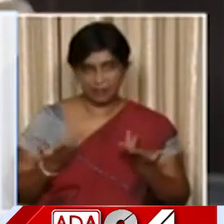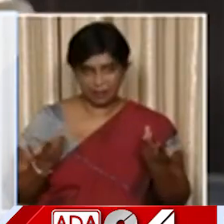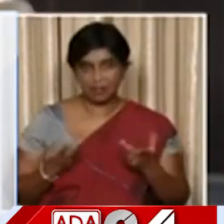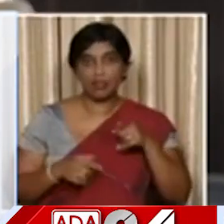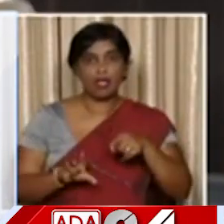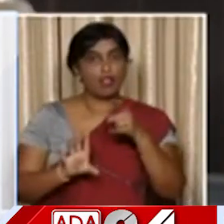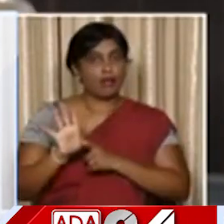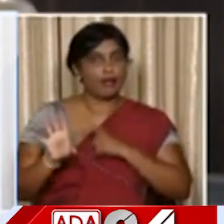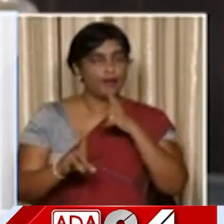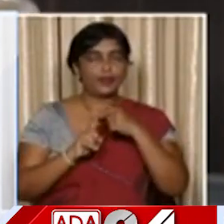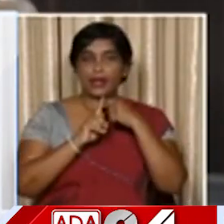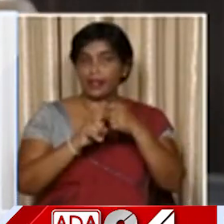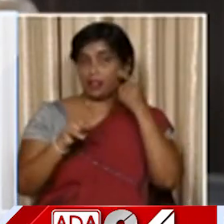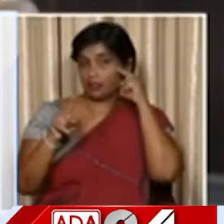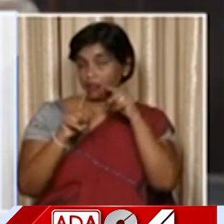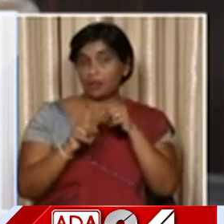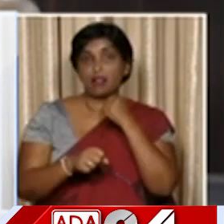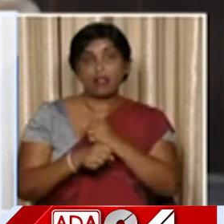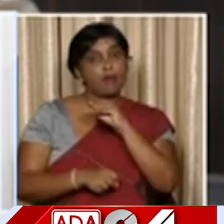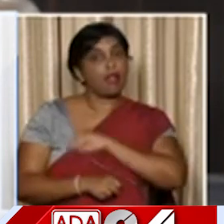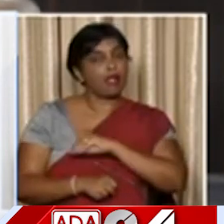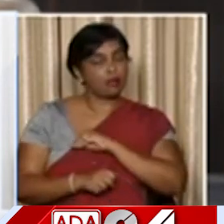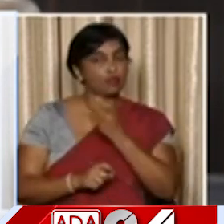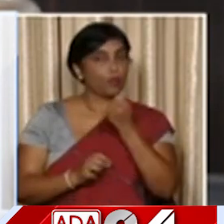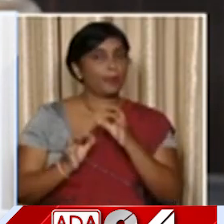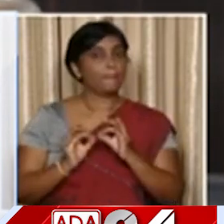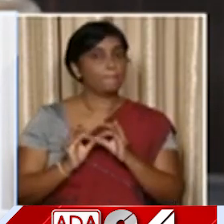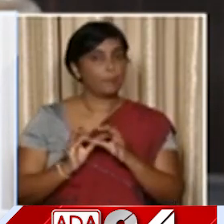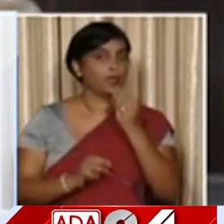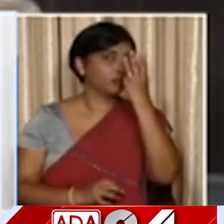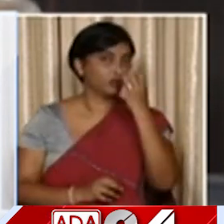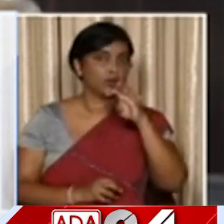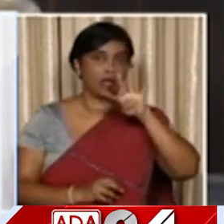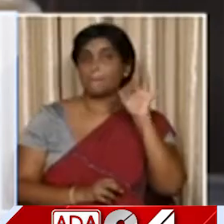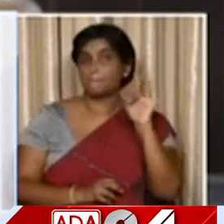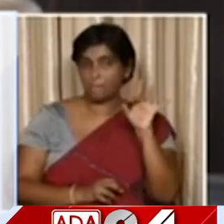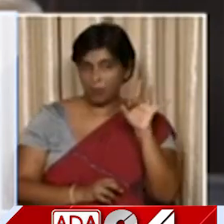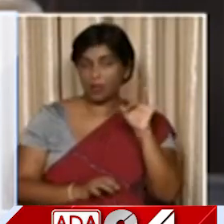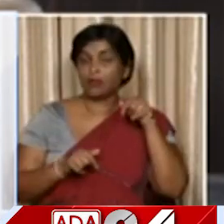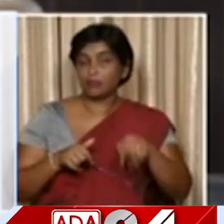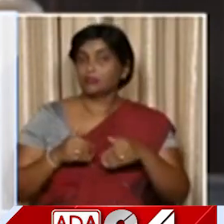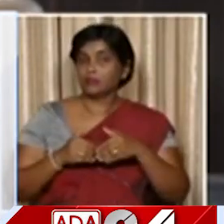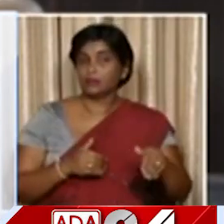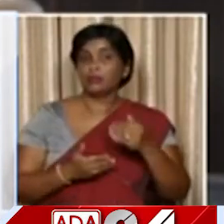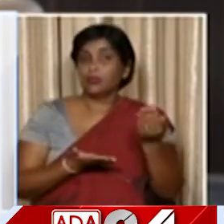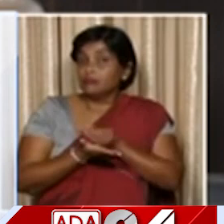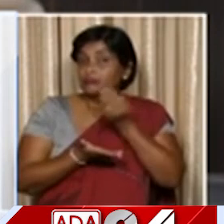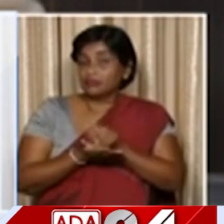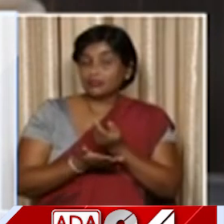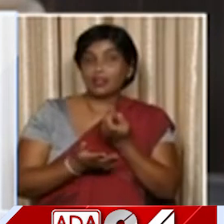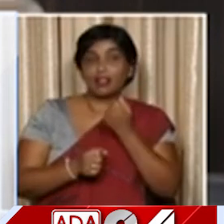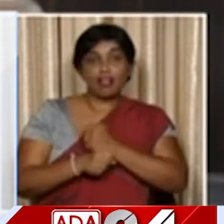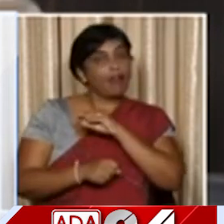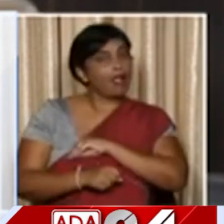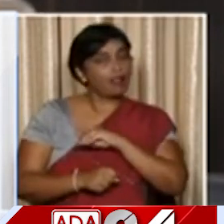මේ අවුරුද්දේ අපි ඉලක්ක කරගන්න ලද රාජ්‍ය ආදායම රුපියල් බිලියන 3415. මේ දක්වා අප උපයාගෙන ඇති